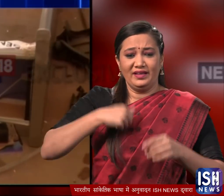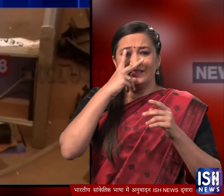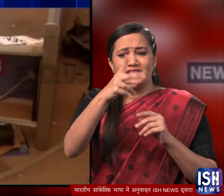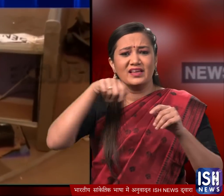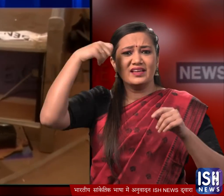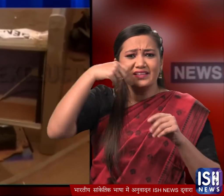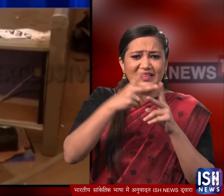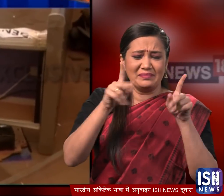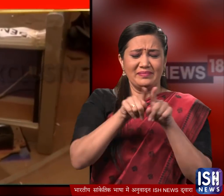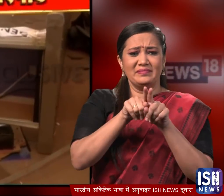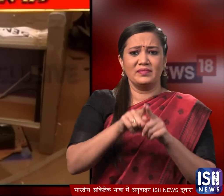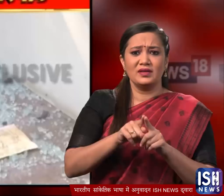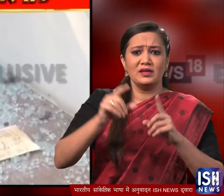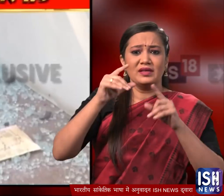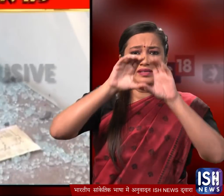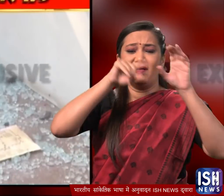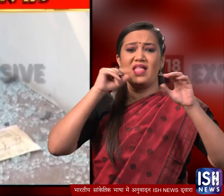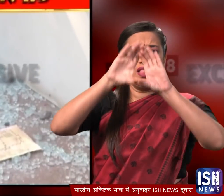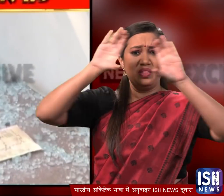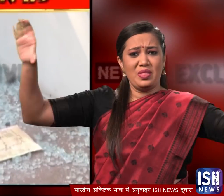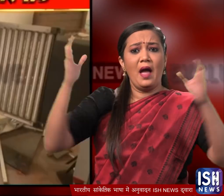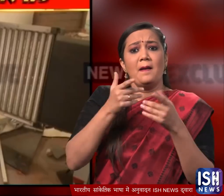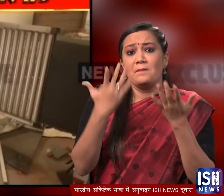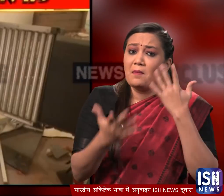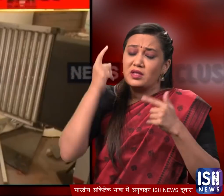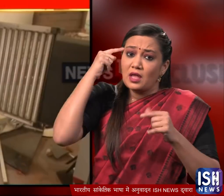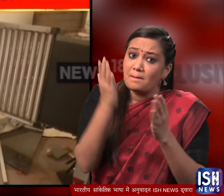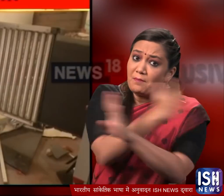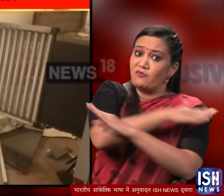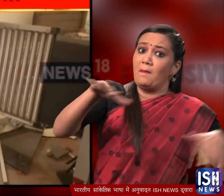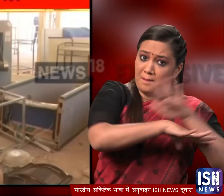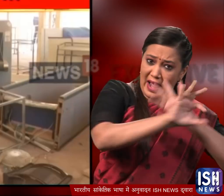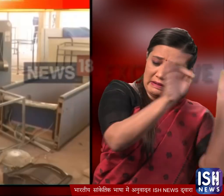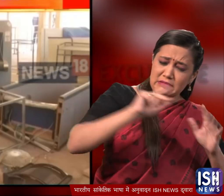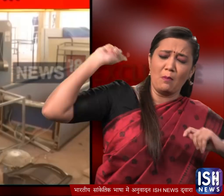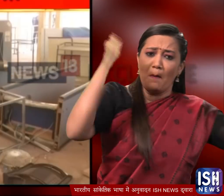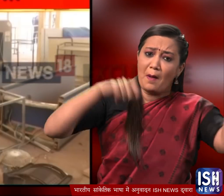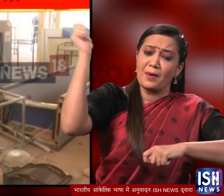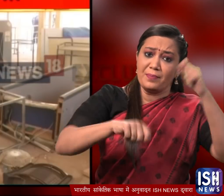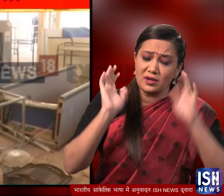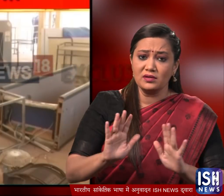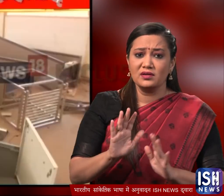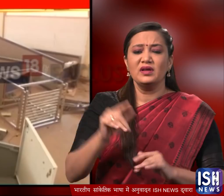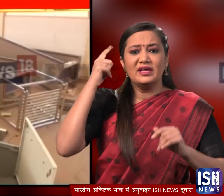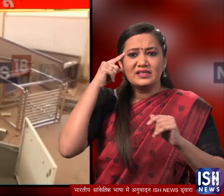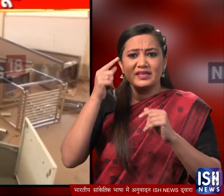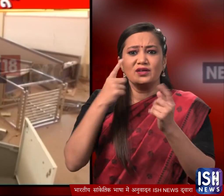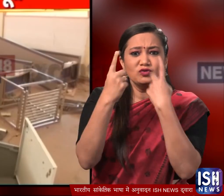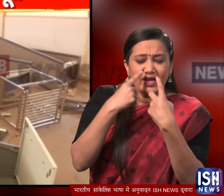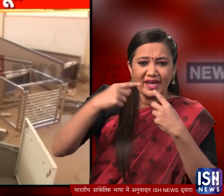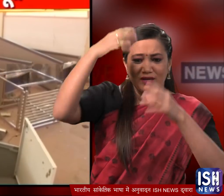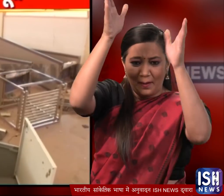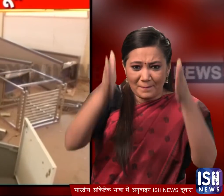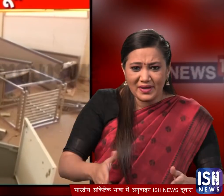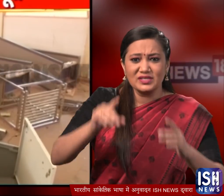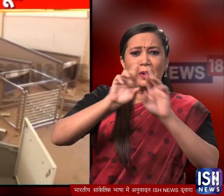जिन्हें देखकर ऐसा लगा जैसे लाल किले पर धावा बोलने की साजिश पहले ही रची जा चुकी थी। उपद्रवियों ने न तो वहां सुरक्षा जांच के लिए